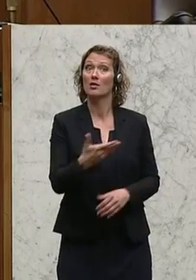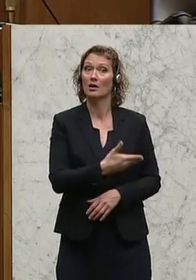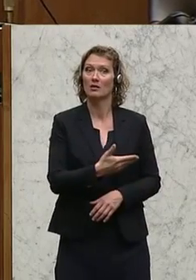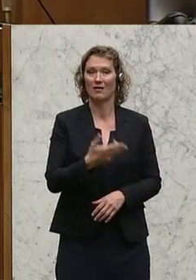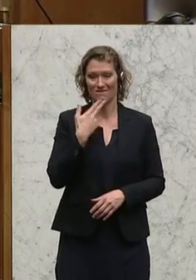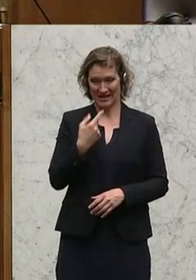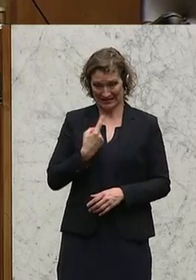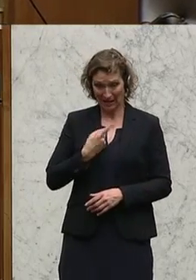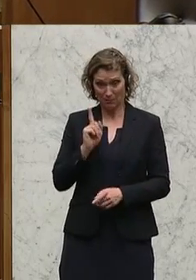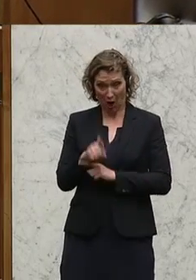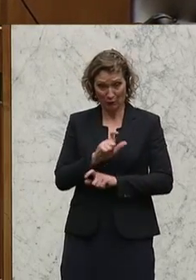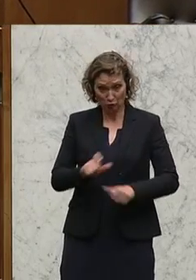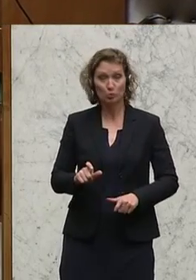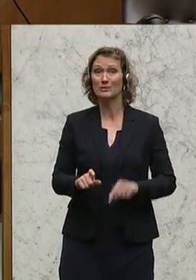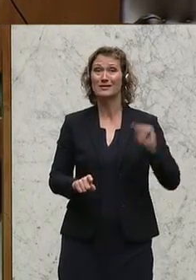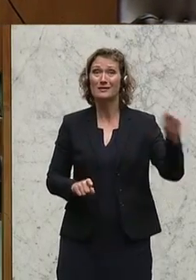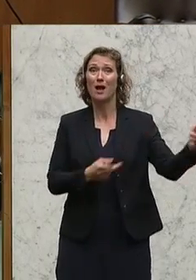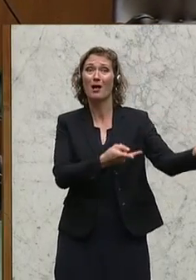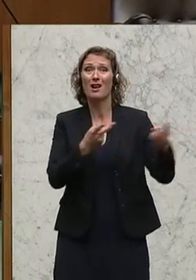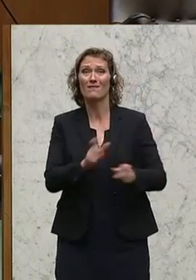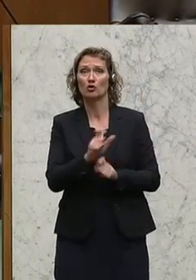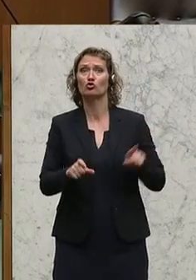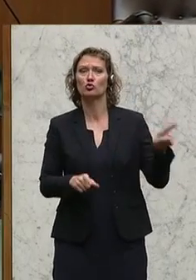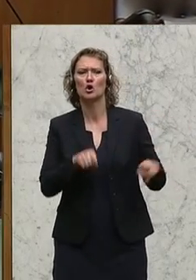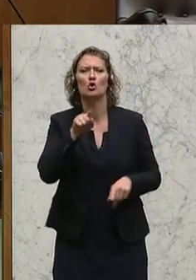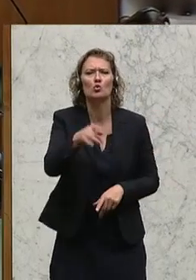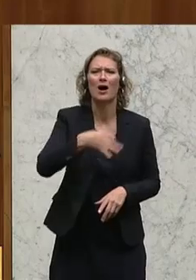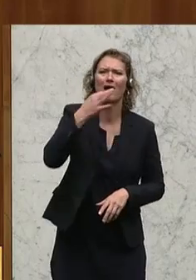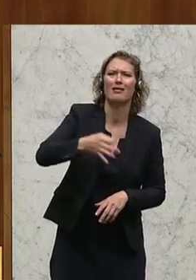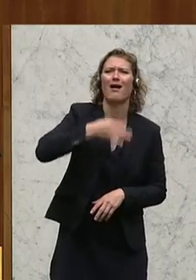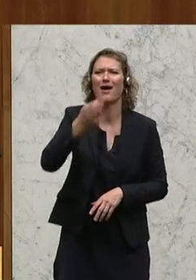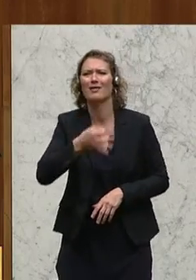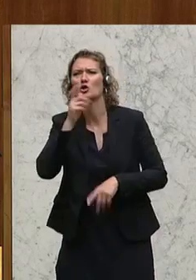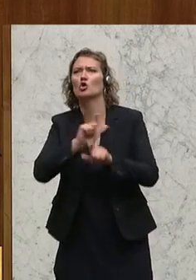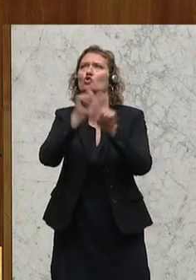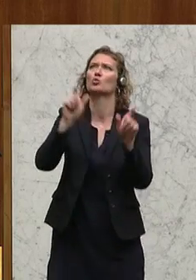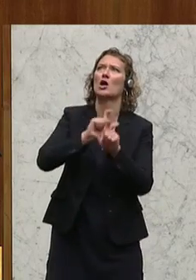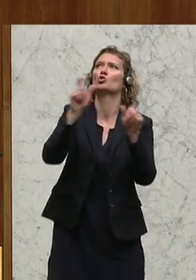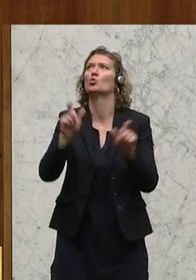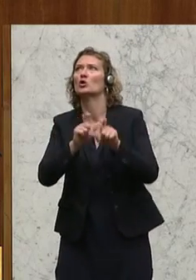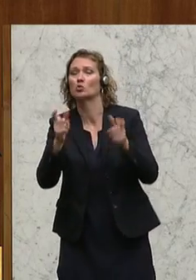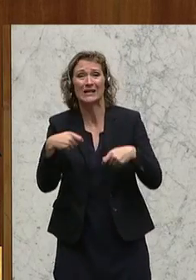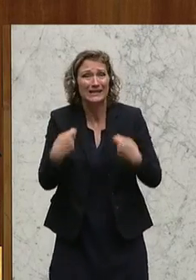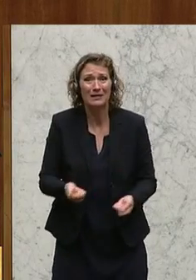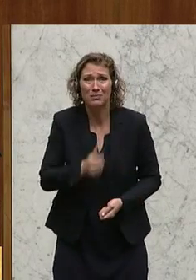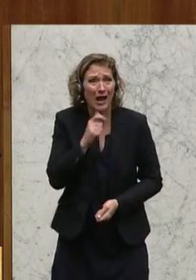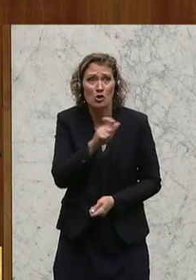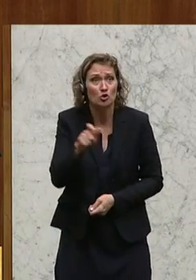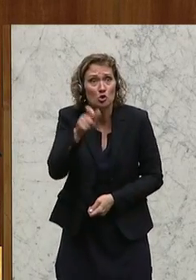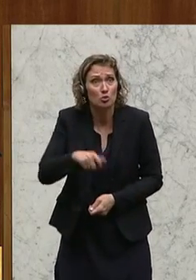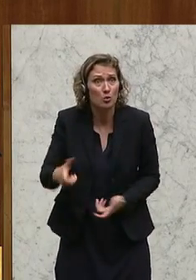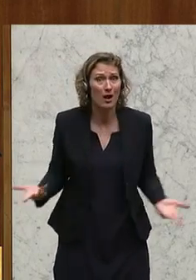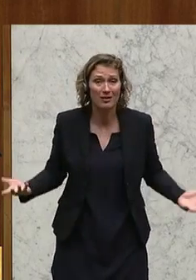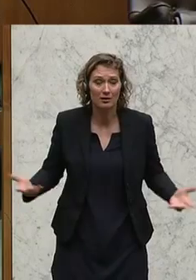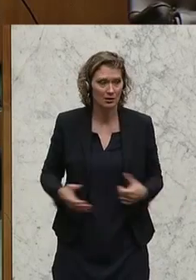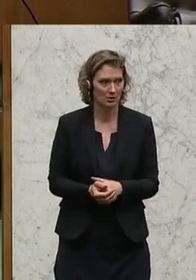ist nicht der Auftraggeber der Schuldige. Also tun Sie nicht immer Schuldige konstruieren, wo es nicht die Schuldigen gibt, sondern die